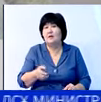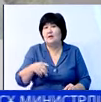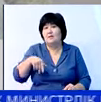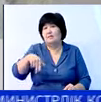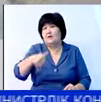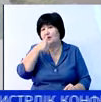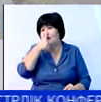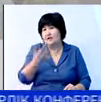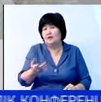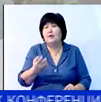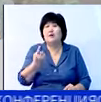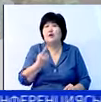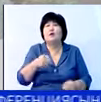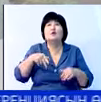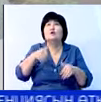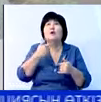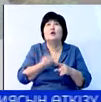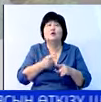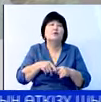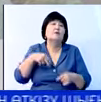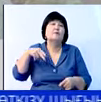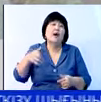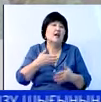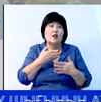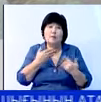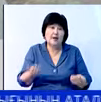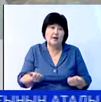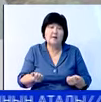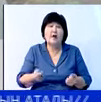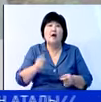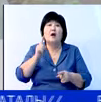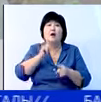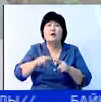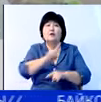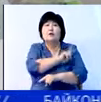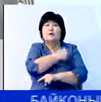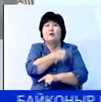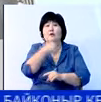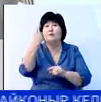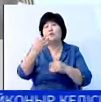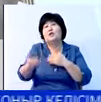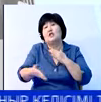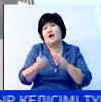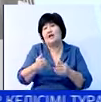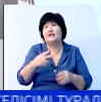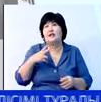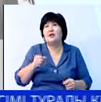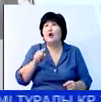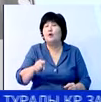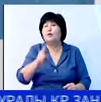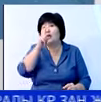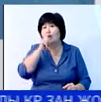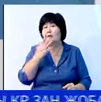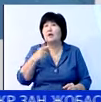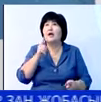істемейді, дұрыс жүрмейді, соңы бара алмайым. Скорый помощь шақырады қызым. Осыдан бірер ай